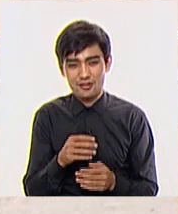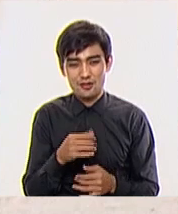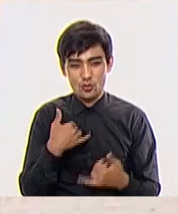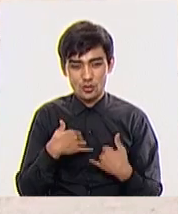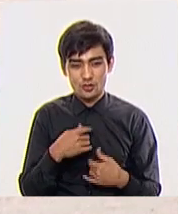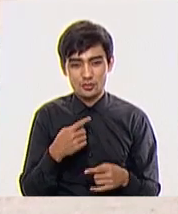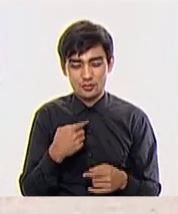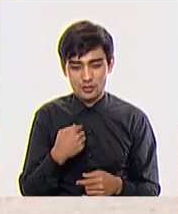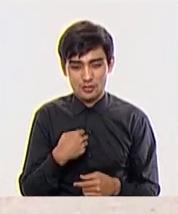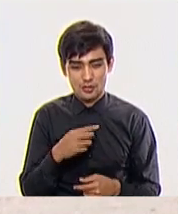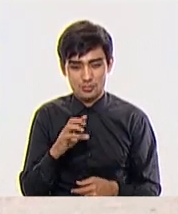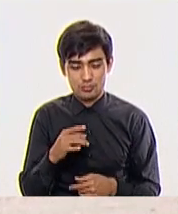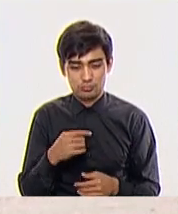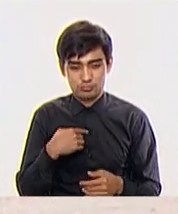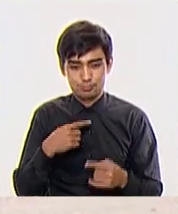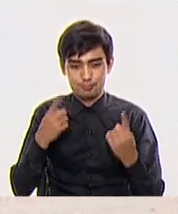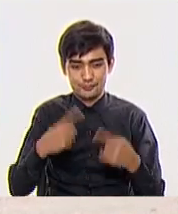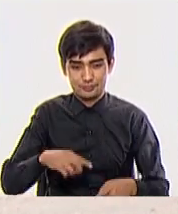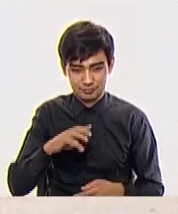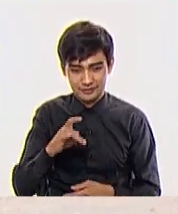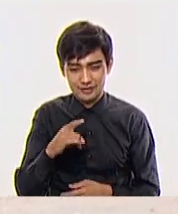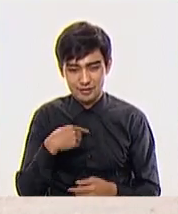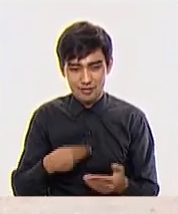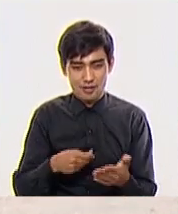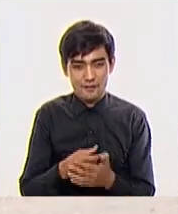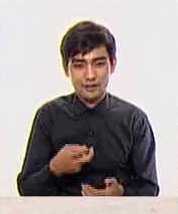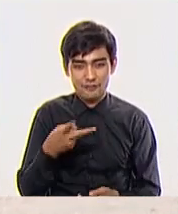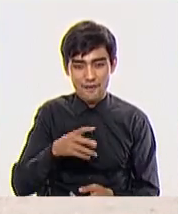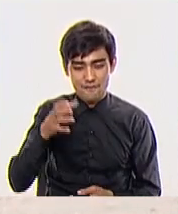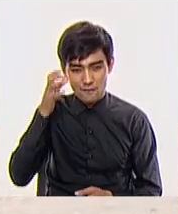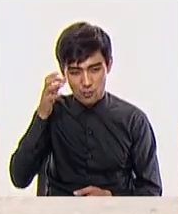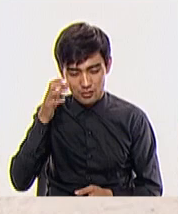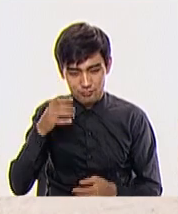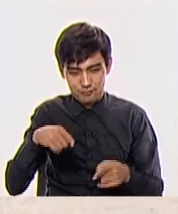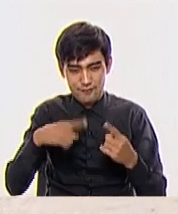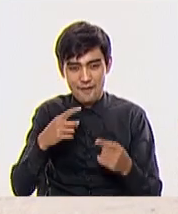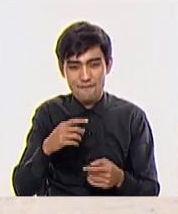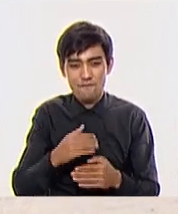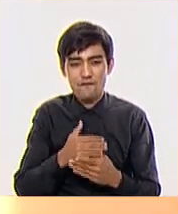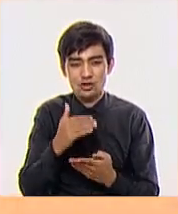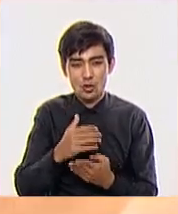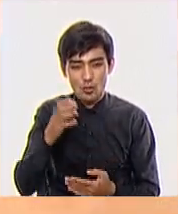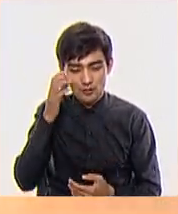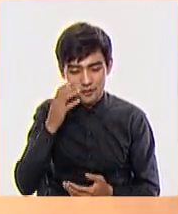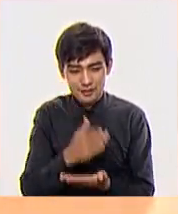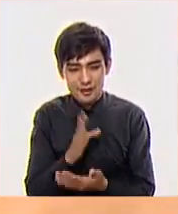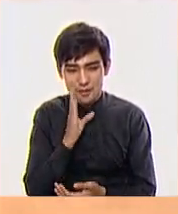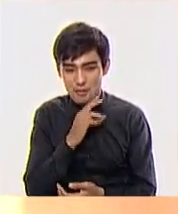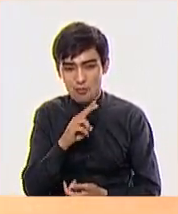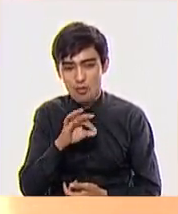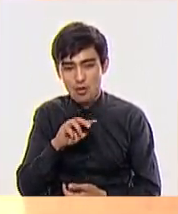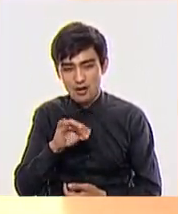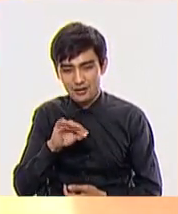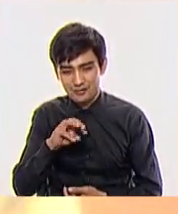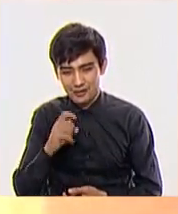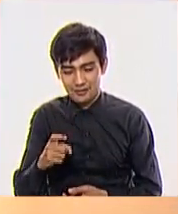улетела в трубу и мне повезло что у меня вот два высших образования что у меня мама политех закончилась что она